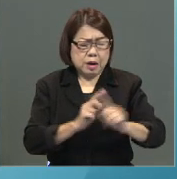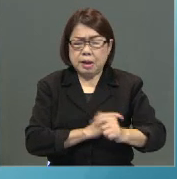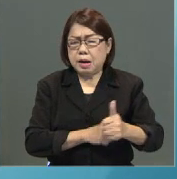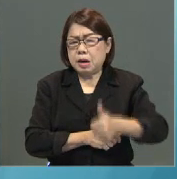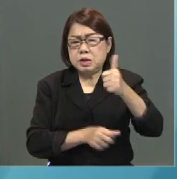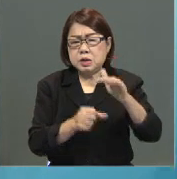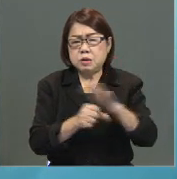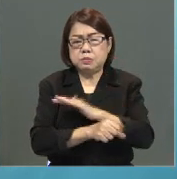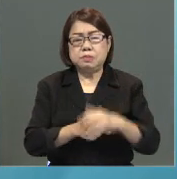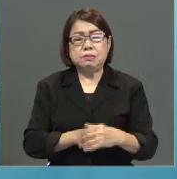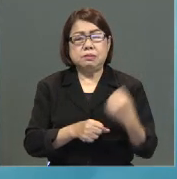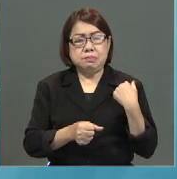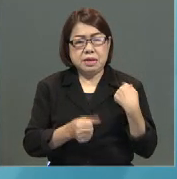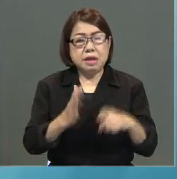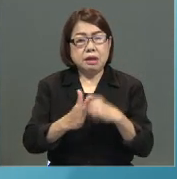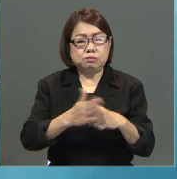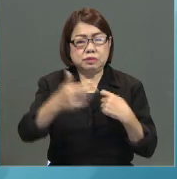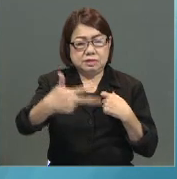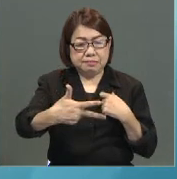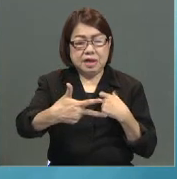ท่าทางท่านผอสปกเน้นย้ำว่าขยายเพื่ออะไรคำตอบคือเพื่อความมั่นคงด้านสาธารณสุขอันนี้เป็นจุดหมายหลักขึ้นมาก่อนนะครับเพราะฉะนั้นเหตุผลที่จะรองรับต้องประกอบไปด้วยเหตุผลที่เชื่อมโยงกับเรื่องความมั่นคงด้านสาธารณสุขทั้งสิ้นมี3เหตุผลครับหนึ่งยังคงมีความจำเป็นและต้องมีการบังคับใช้พรกนี้เพราะอะไรครับเพราะต้องการเอกภาพรวดเร็วมีความต่อเนื่องมีประสิทธิภาพและมีมาตรฐานกลางในการปฏิบัติงานของเจ้าหน้าที่ที่ผมเคยนำเรียนนะครับว่ากฎหมาย